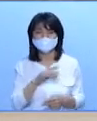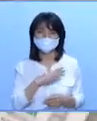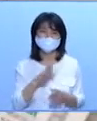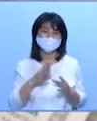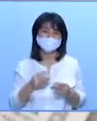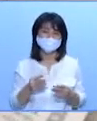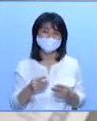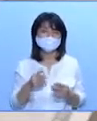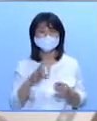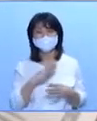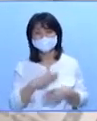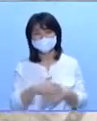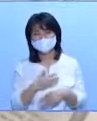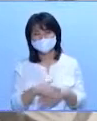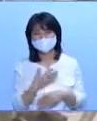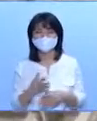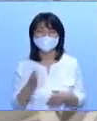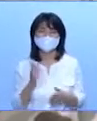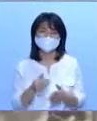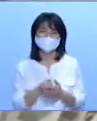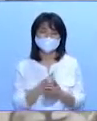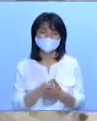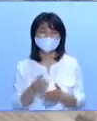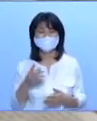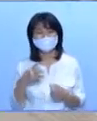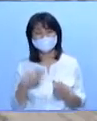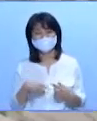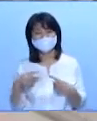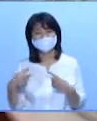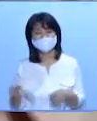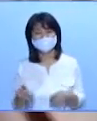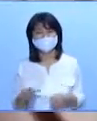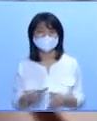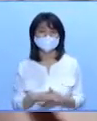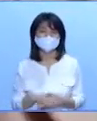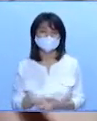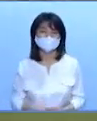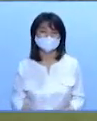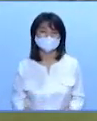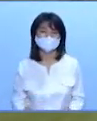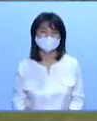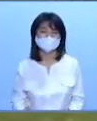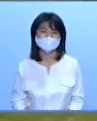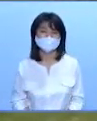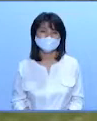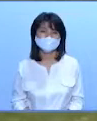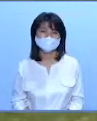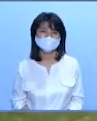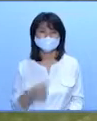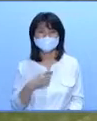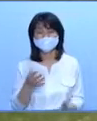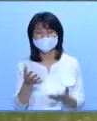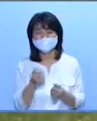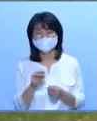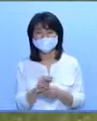добрый, однако требовательный к себе и другим, рассказывает внук. На его характере оставила отпечаток война. Я получил, в общем-то, дедушкино